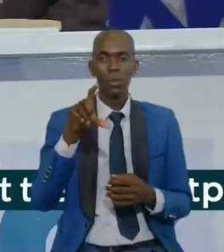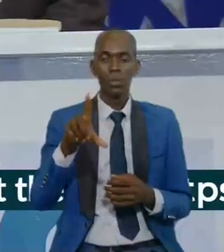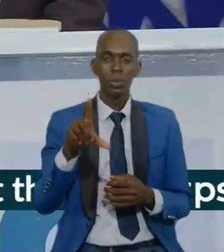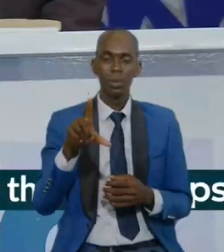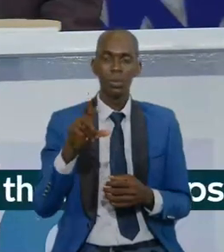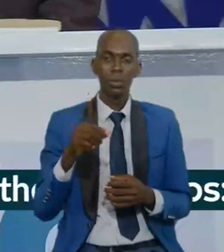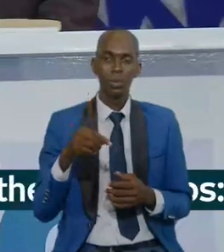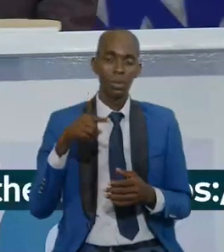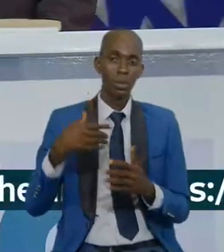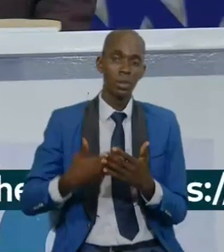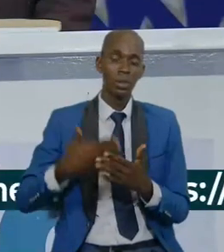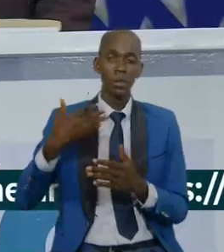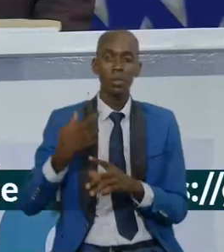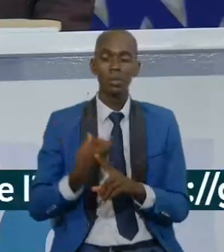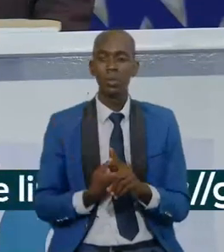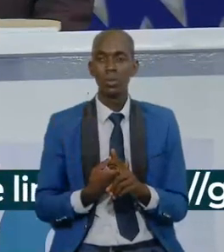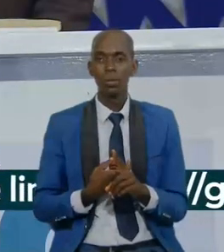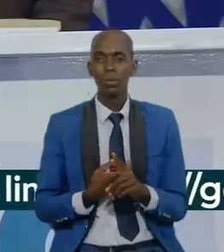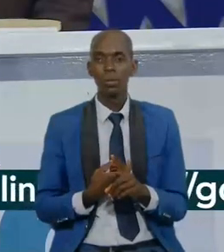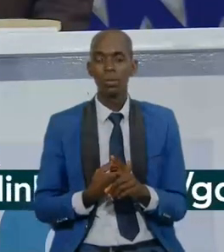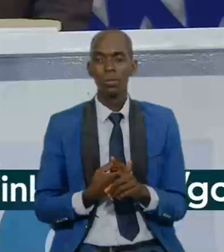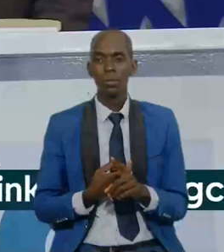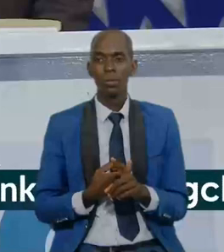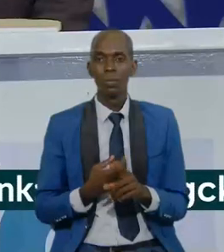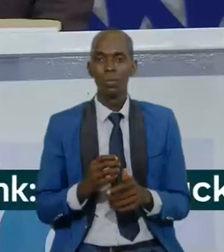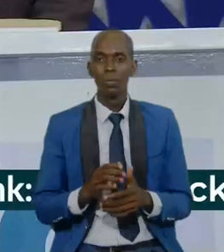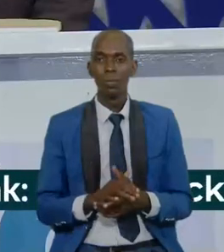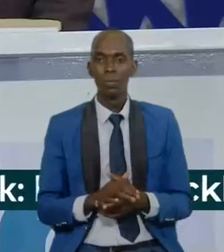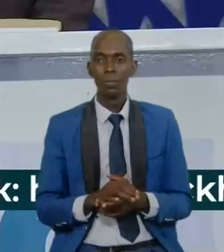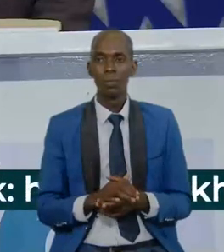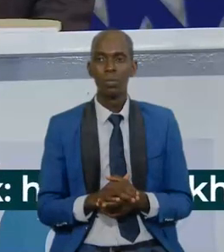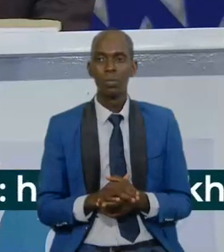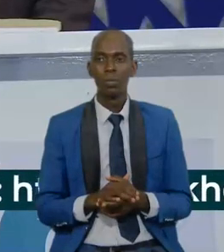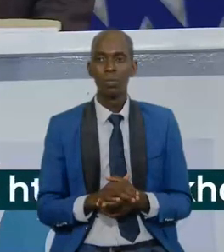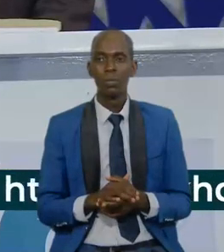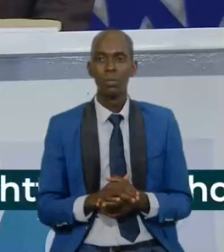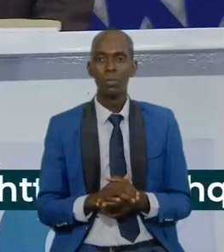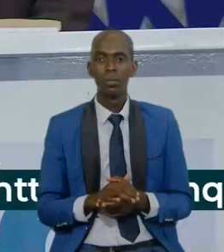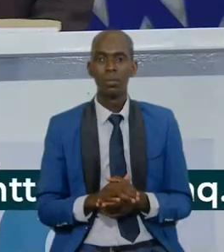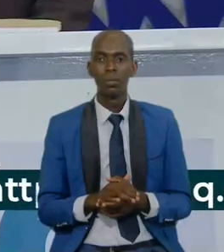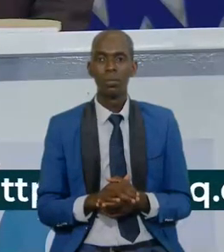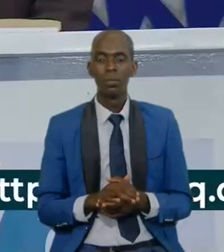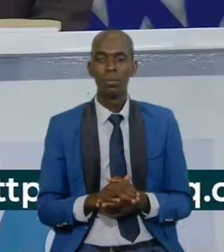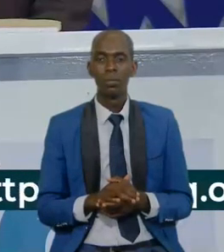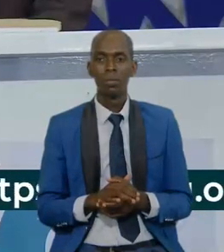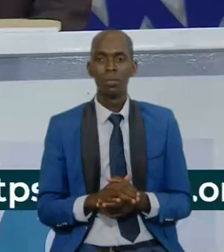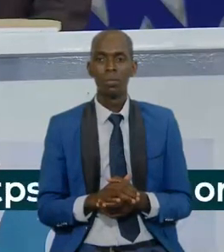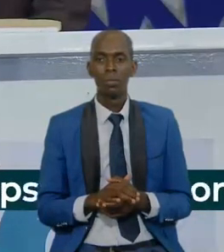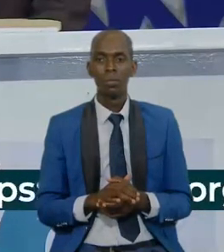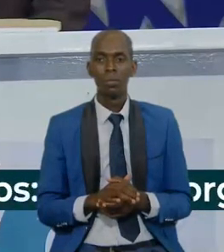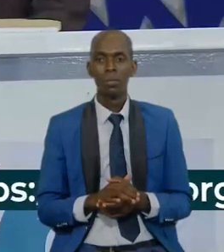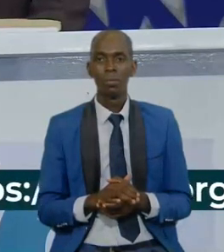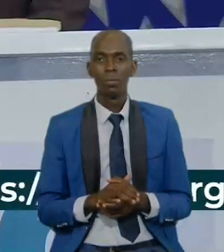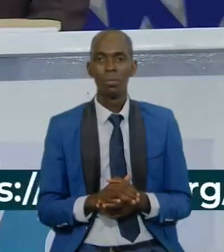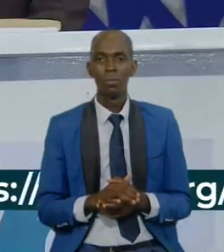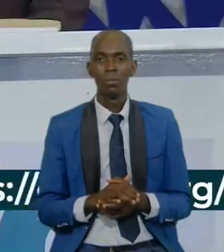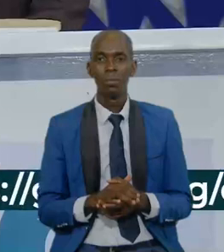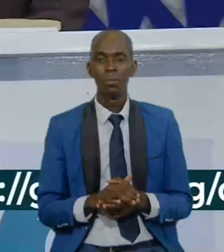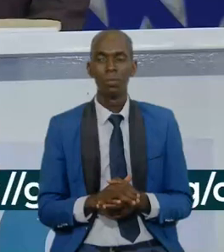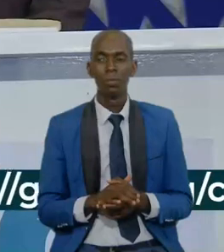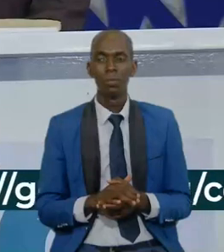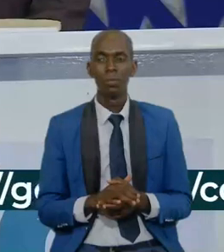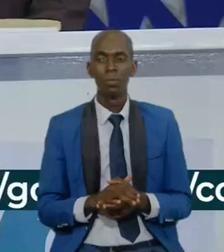2023. Auquel le pasteur, le surintendant général et l'ange de l'église Vie Profonde a l'honneur de